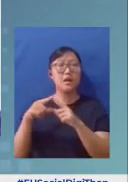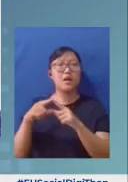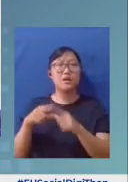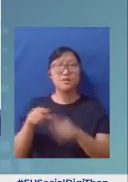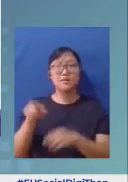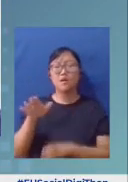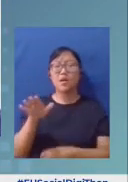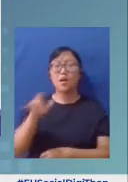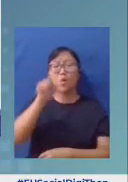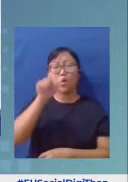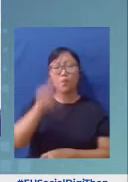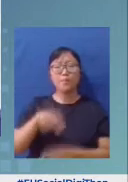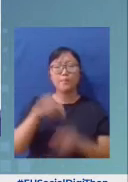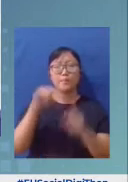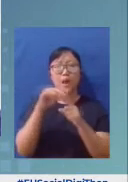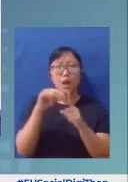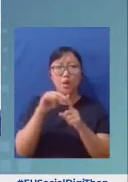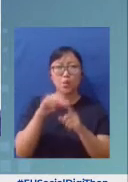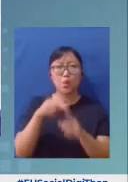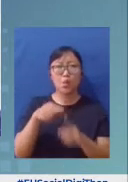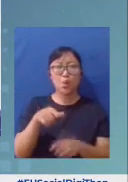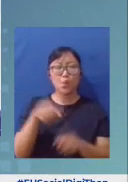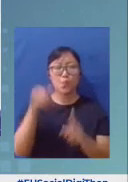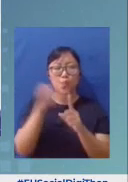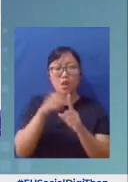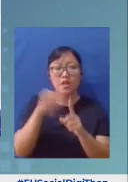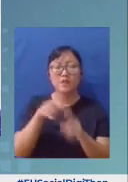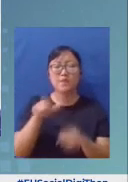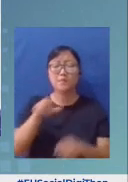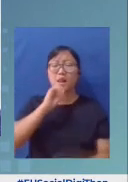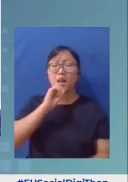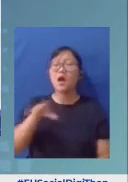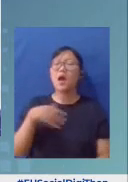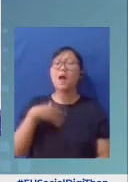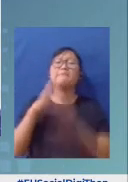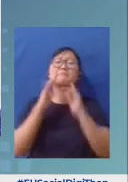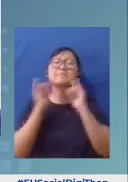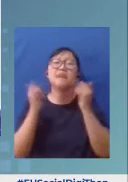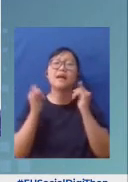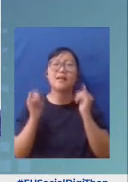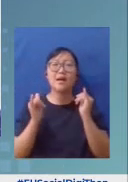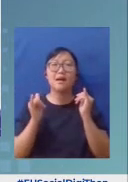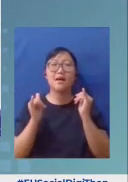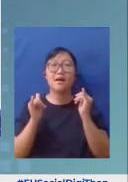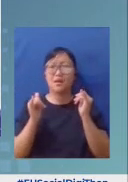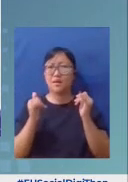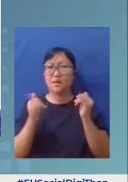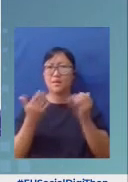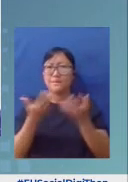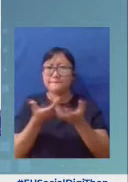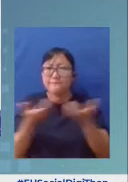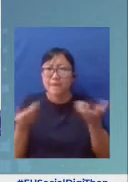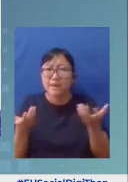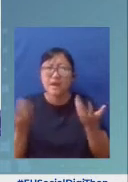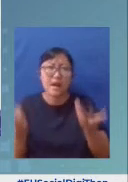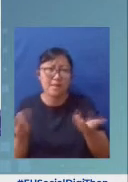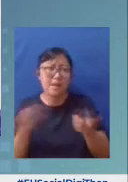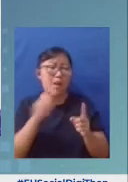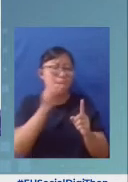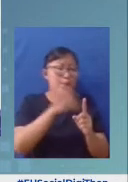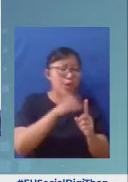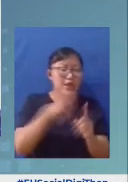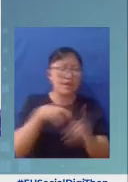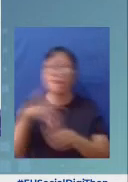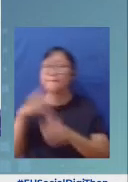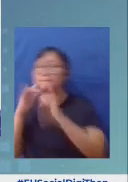Ya. Tapi apa sih bedanya bercanda dan bullying? Kemudian pertanyaan keduanya, apa yang harus dilakukan oleh orang tua saat mendapati